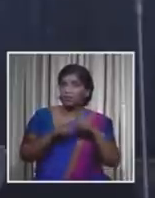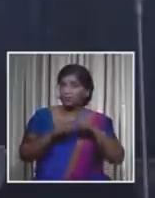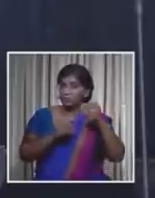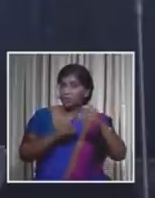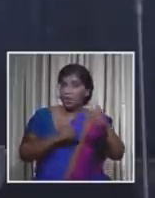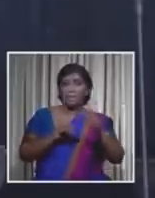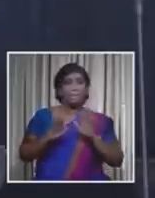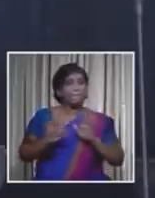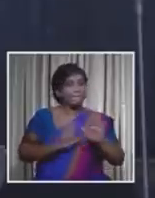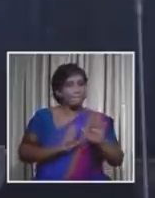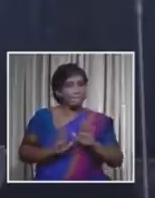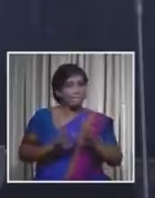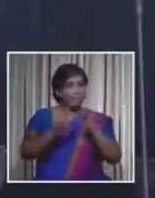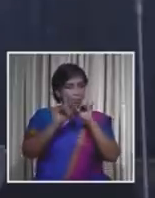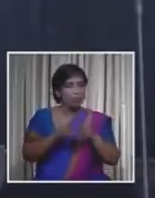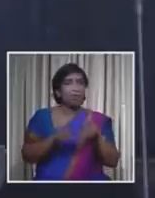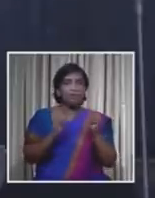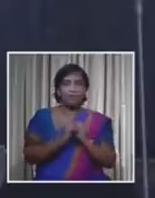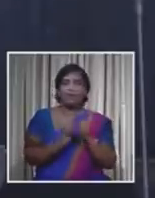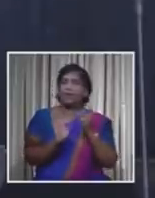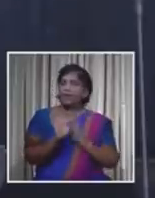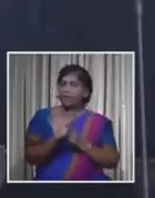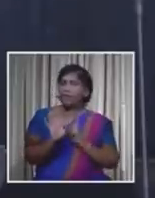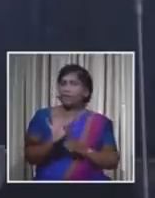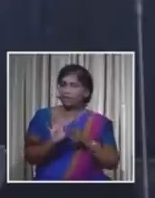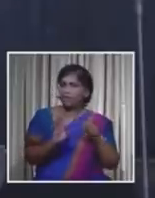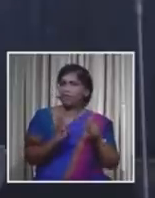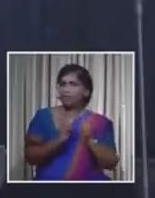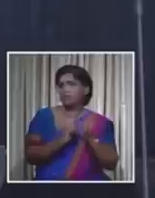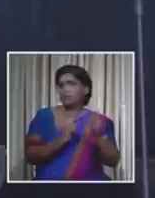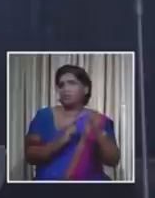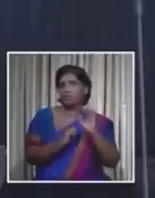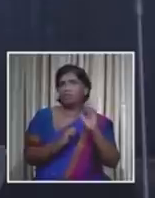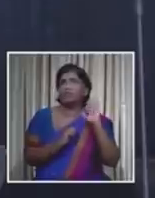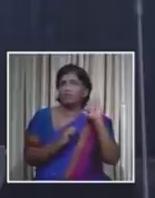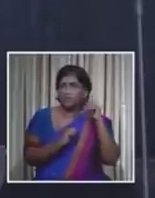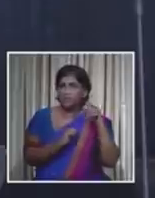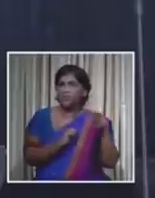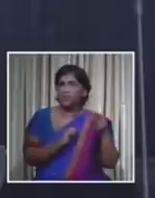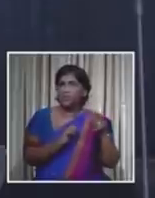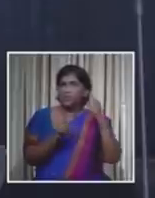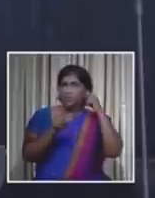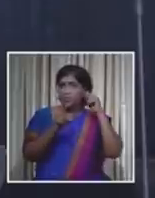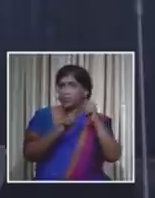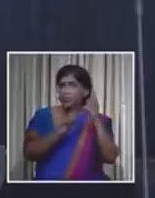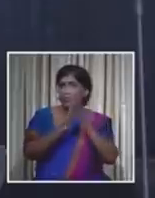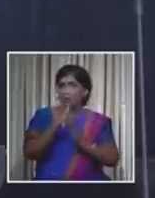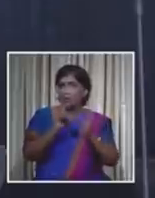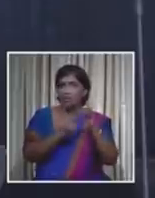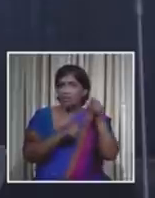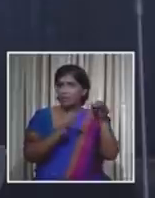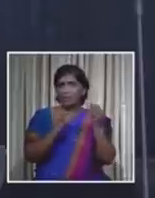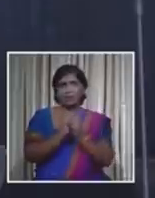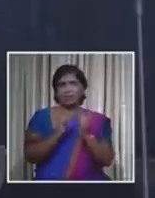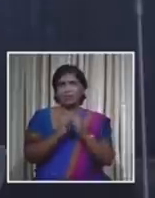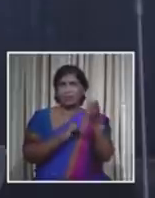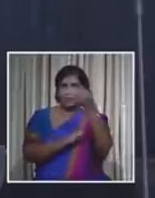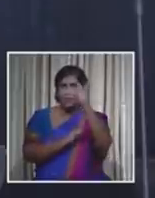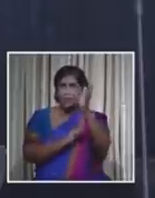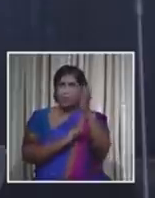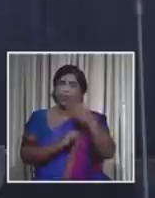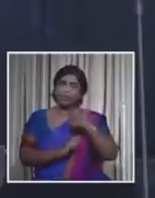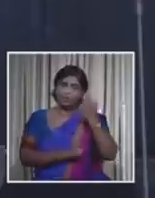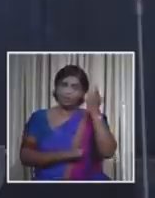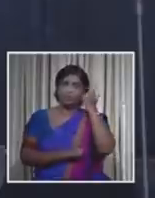පාලනය කරන්න නම් මේ වගේ දේවල් හැමතිස්සෙම මේ වෙන එක විශේෂයෙන්ම මේ අදාළ මන්ත්‍රීවරයාගේ හැසිරීම අපි ඔක්කොම දන්නවා.